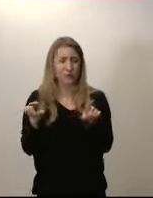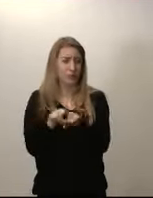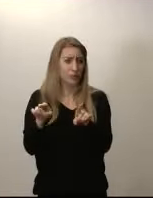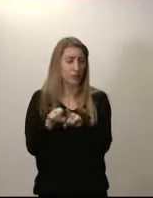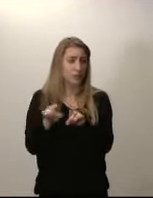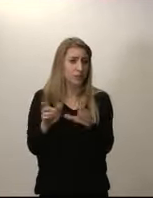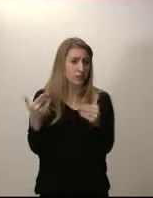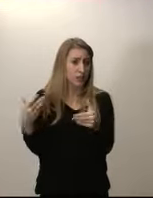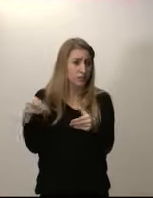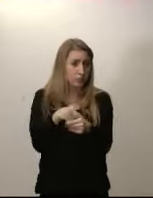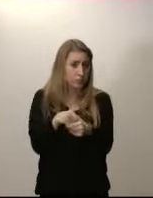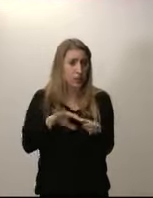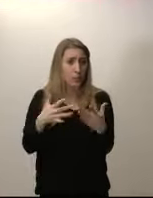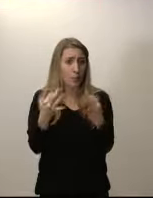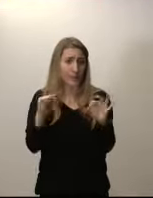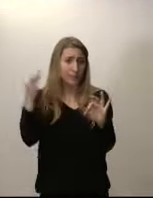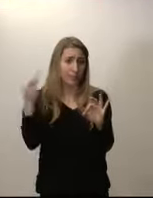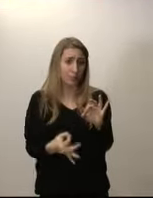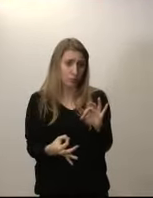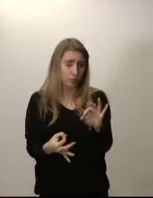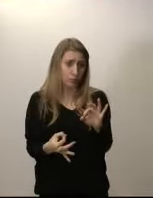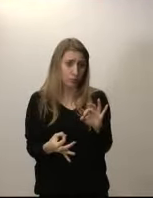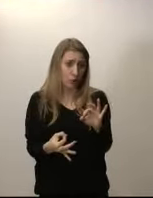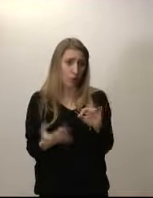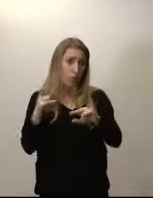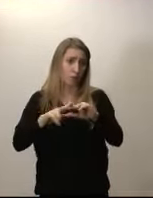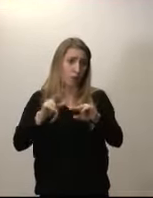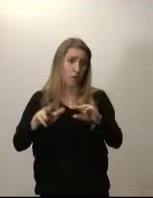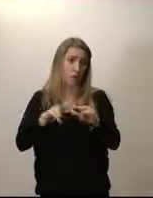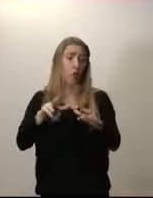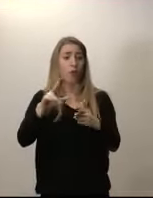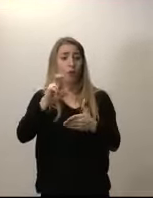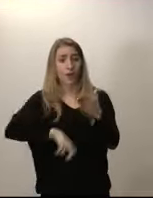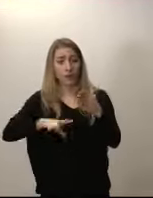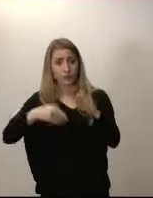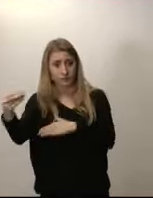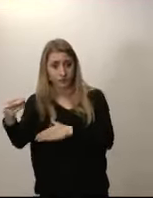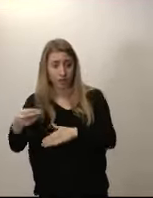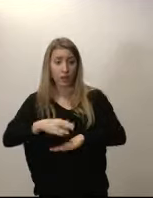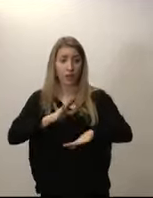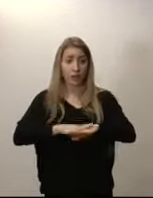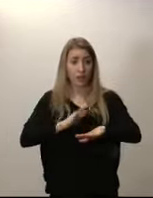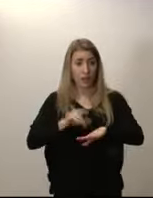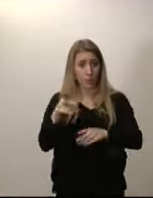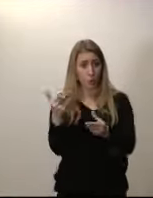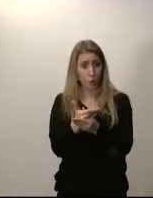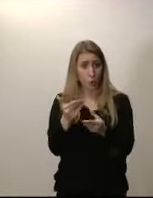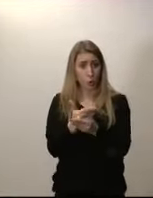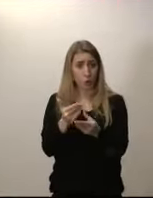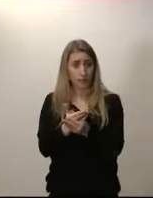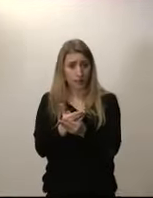à hauteur de 10% du coût des travaux hors taxes. Je tiens à rappeler que ce dossier, c'est un